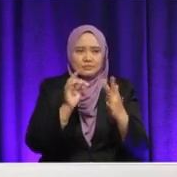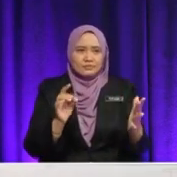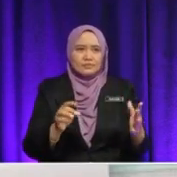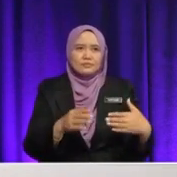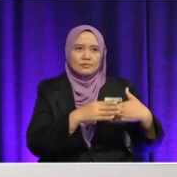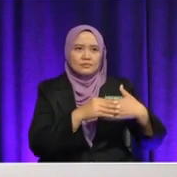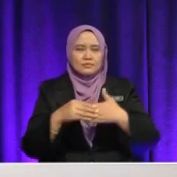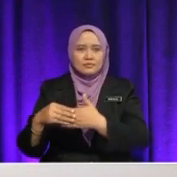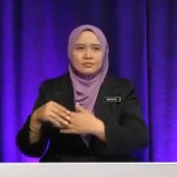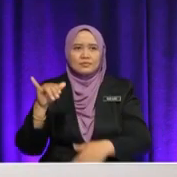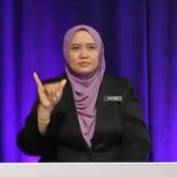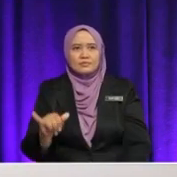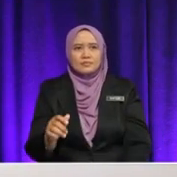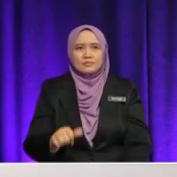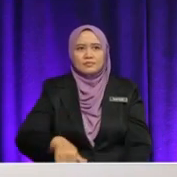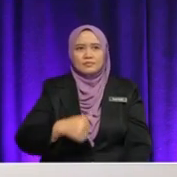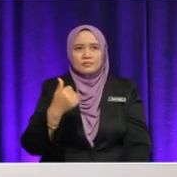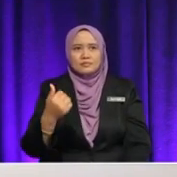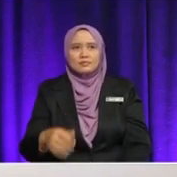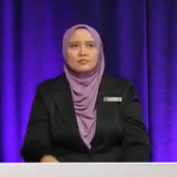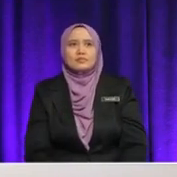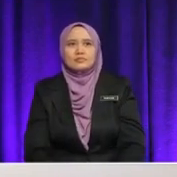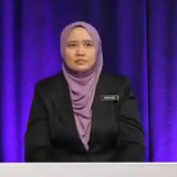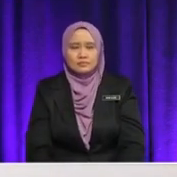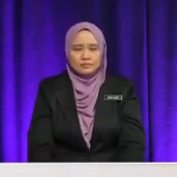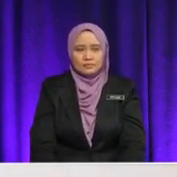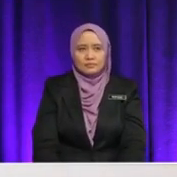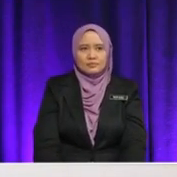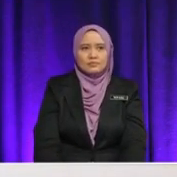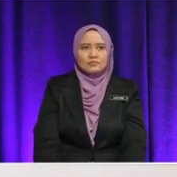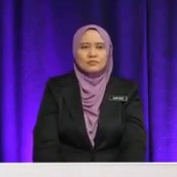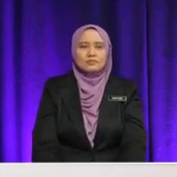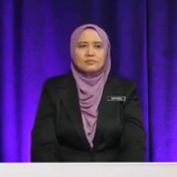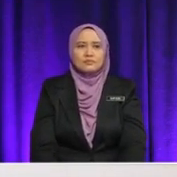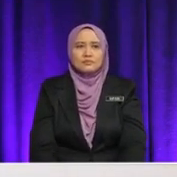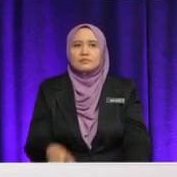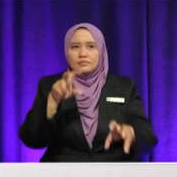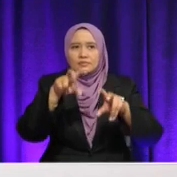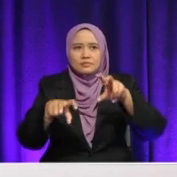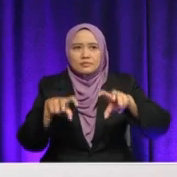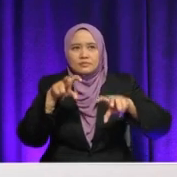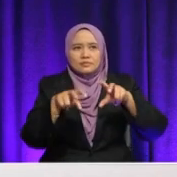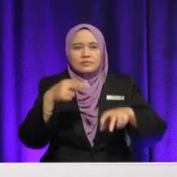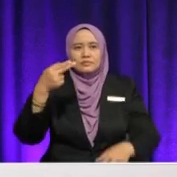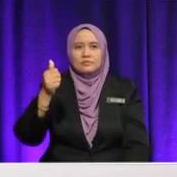diberi peranan kaji ehwal pilihanraya Apakah name jawatankuasa